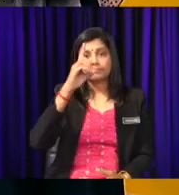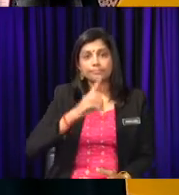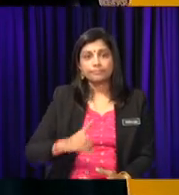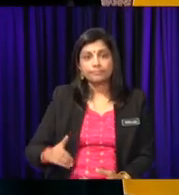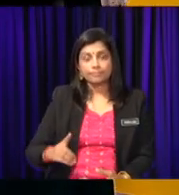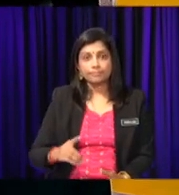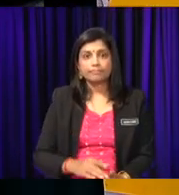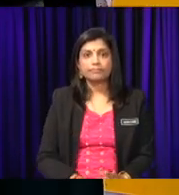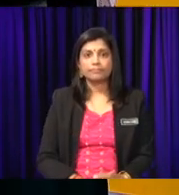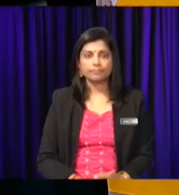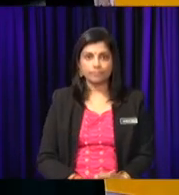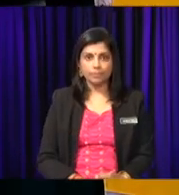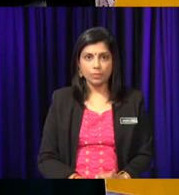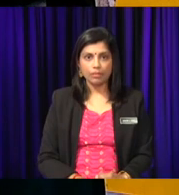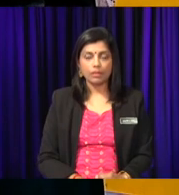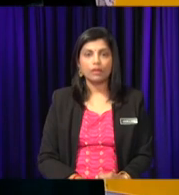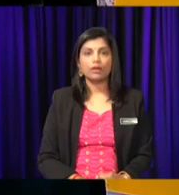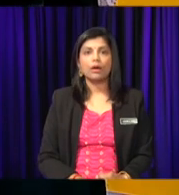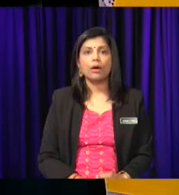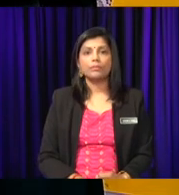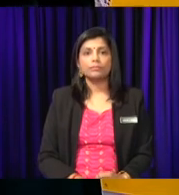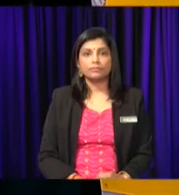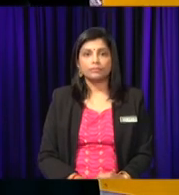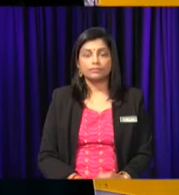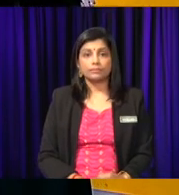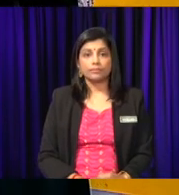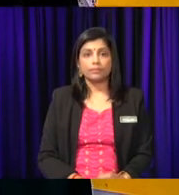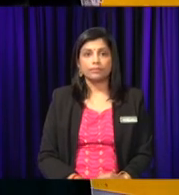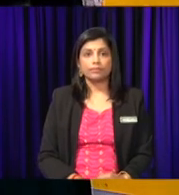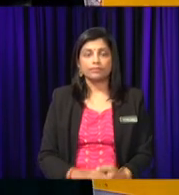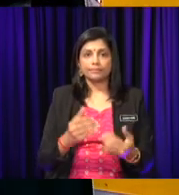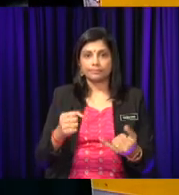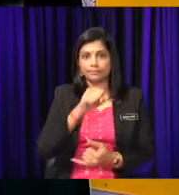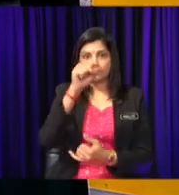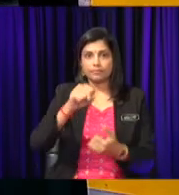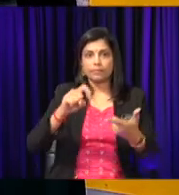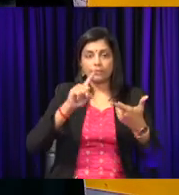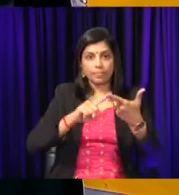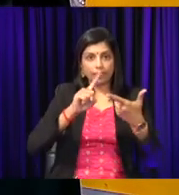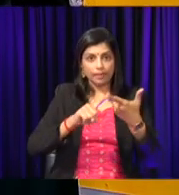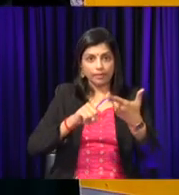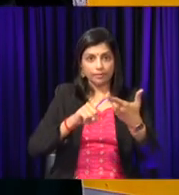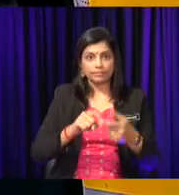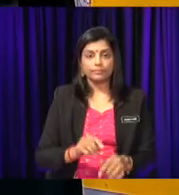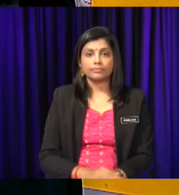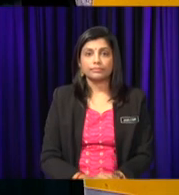ditekankan lah oke kita terus dengan soal yang kedua soal yang kedua